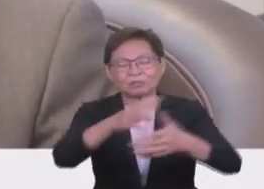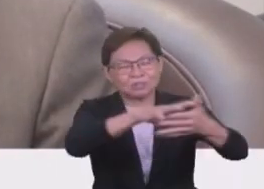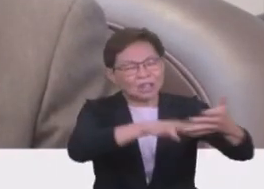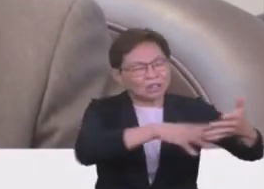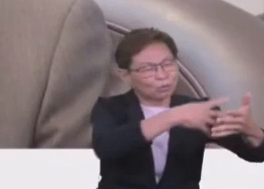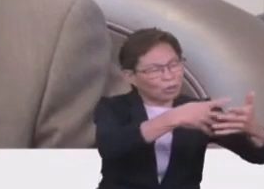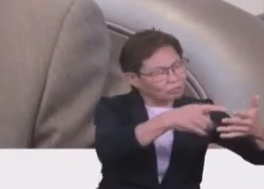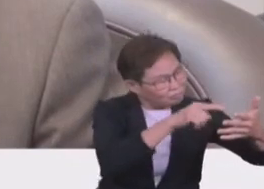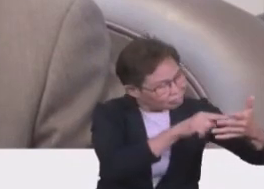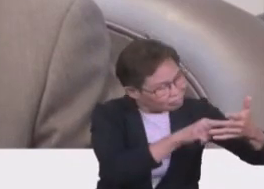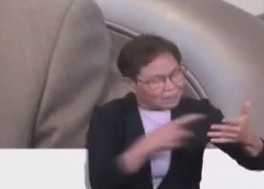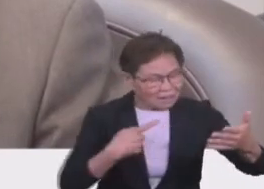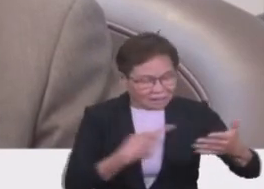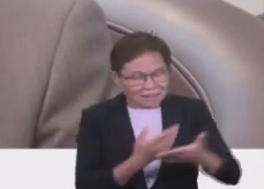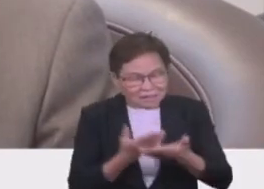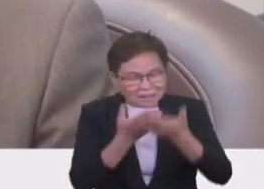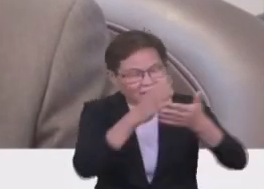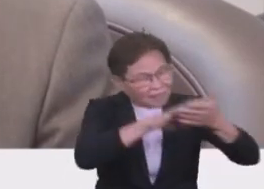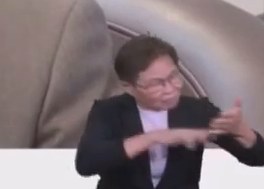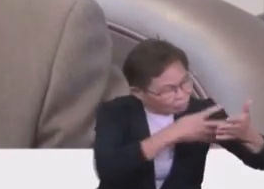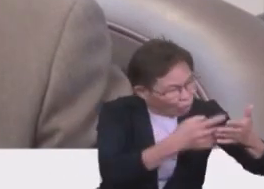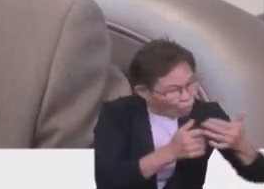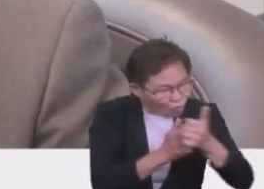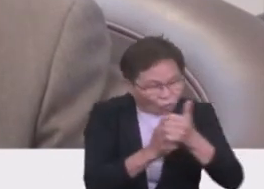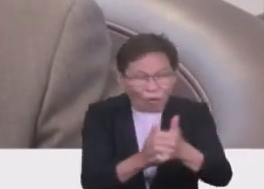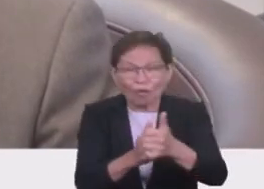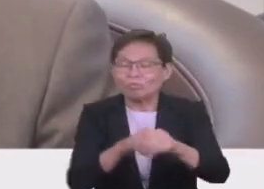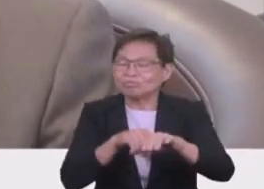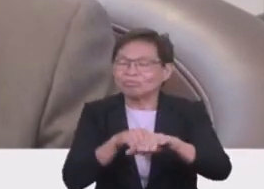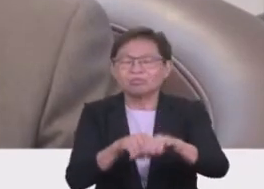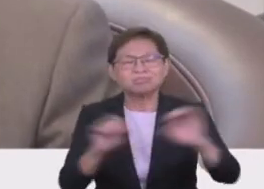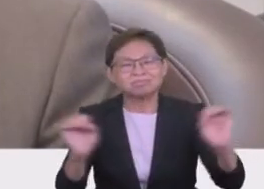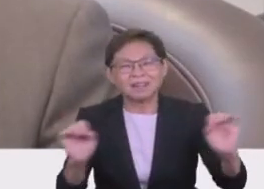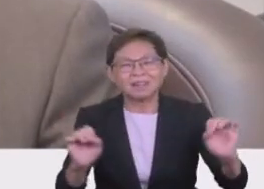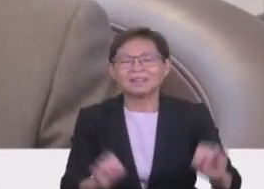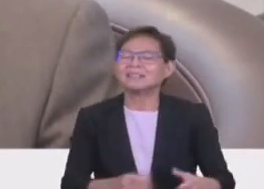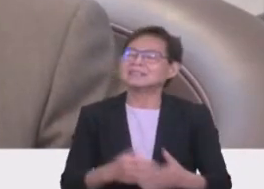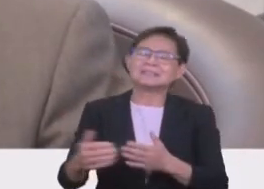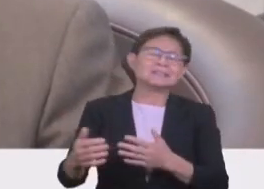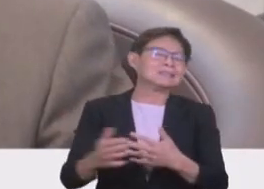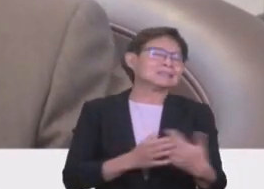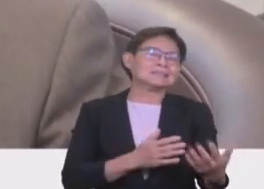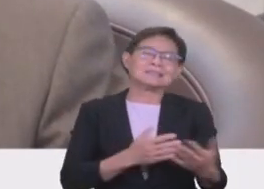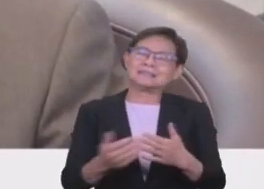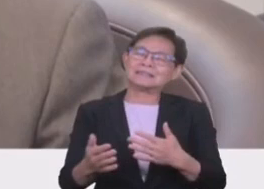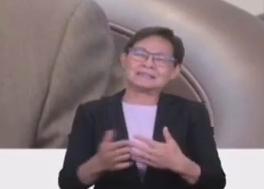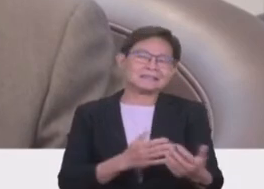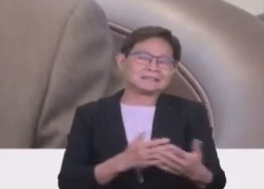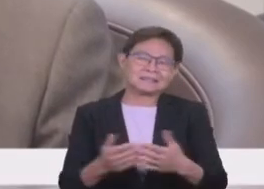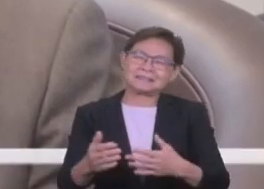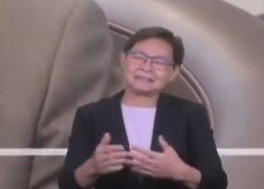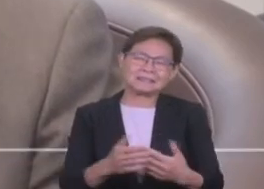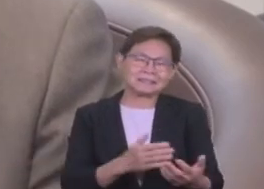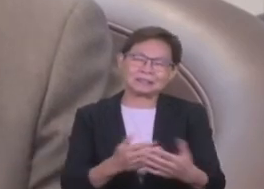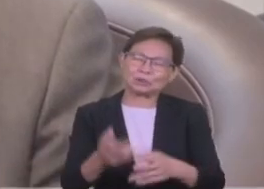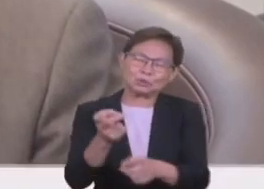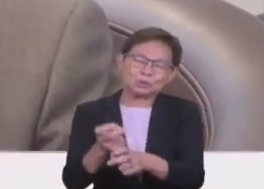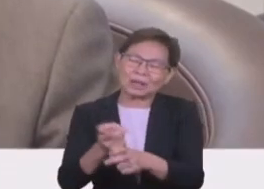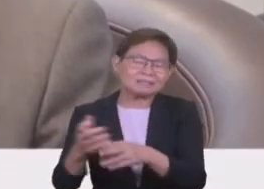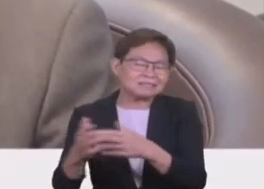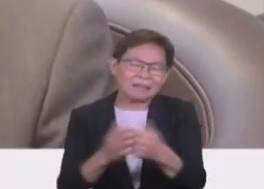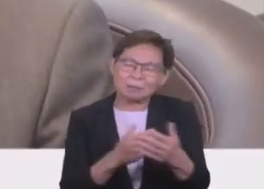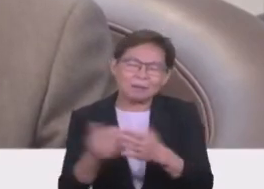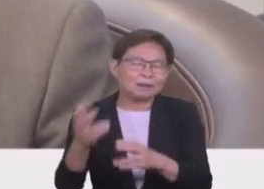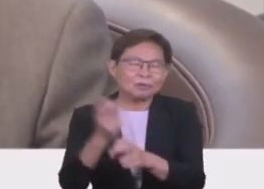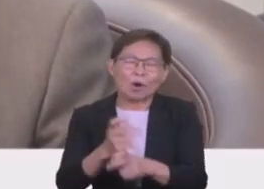perjalanan yang kita cadangkan. Jika tidak ada pematuhan, korbanlah sikit sebenarnya untuk mematuhi TTA ini. Jika